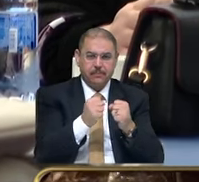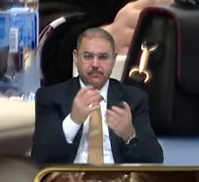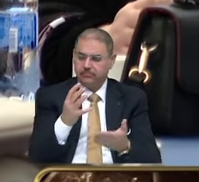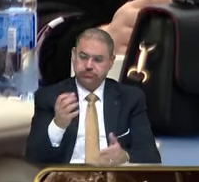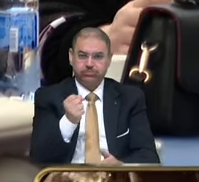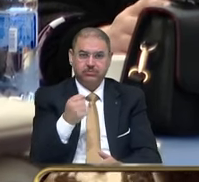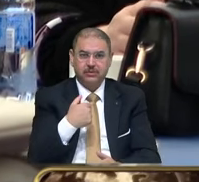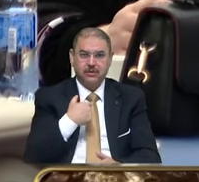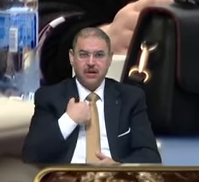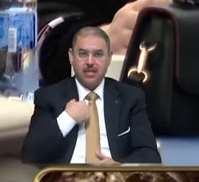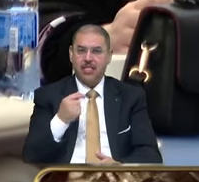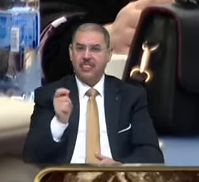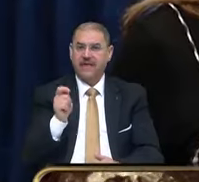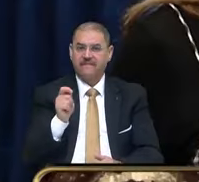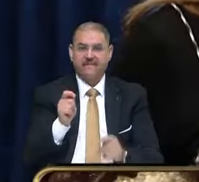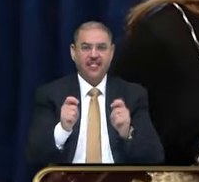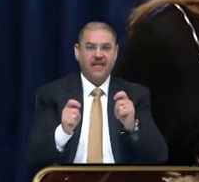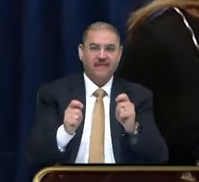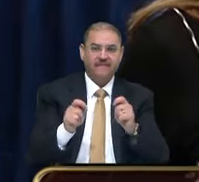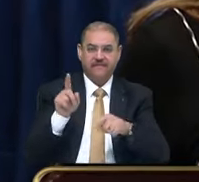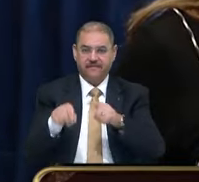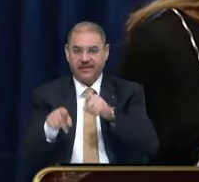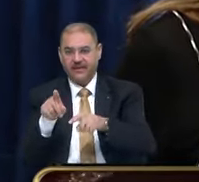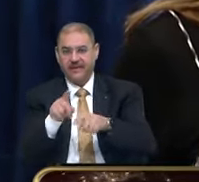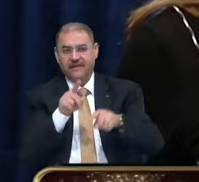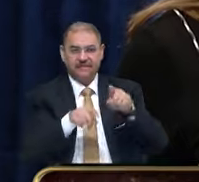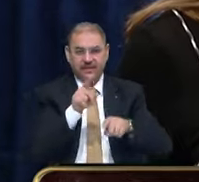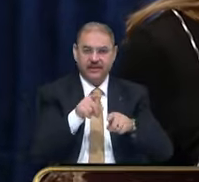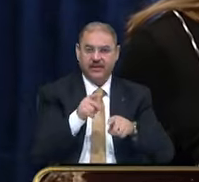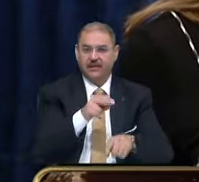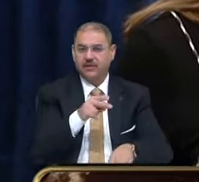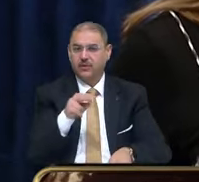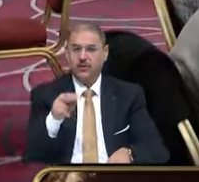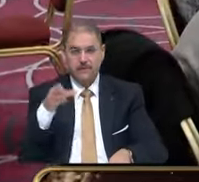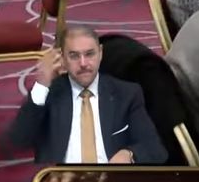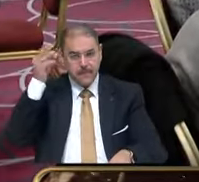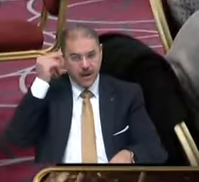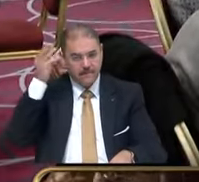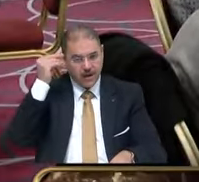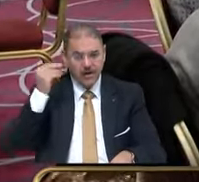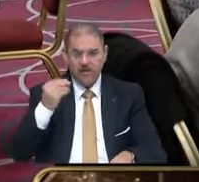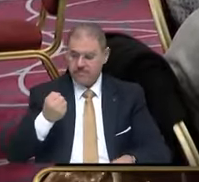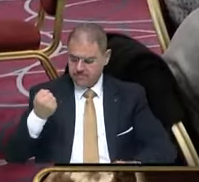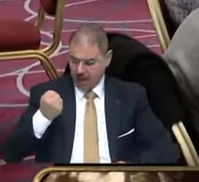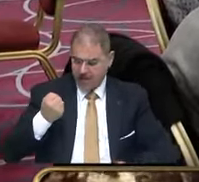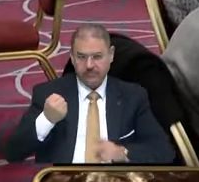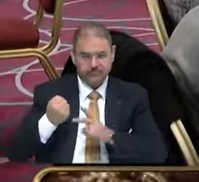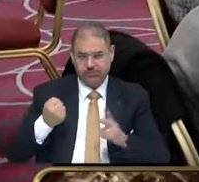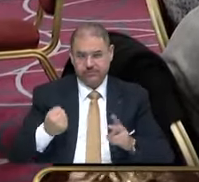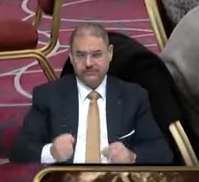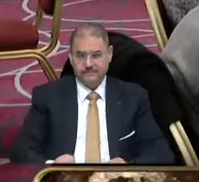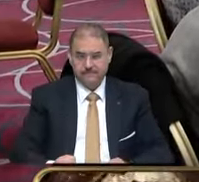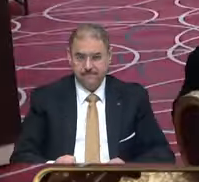أو حتى إنها موارد معنوية زي الشبكات أو المعرفة أو المهارات الموجودة عندهم،